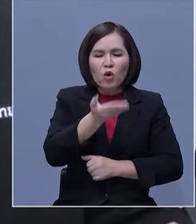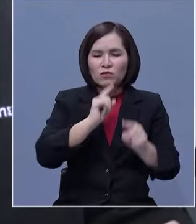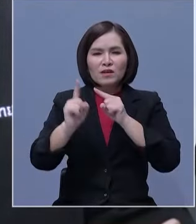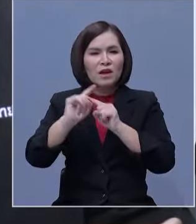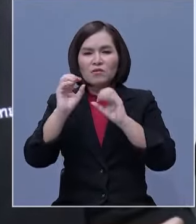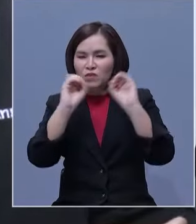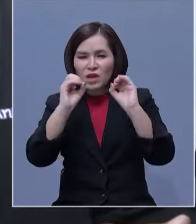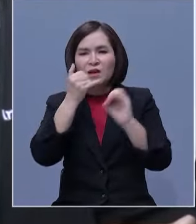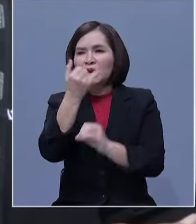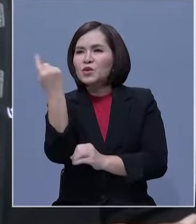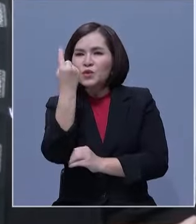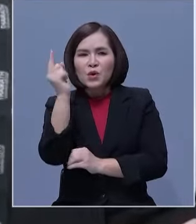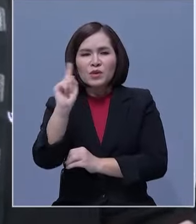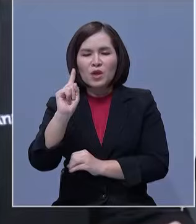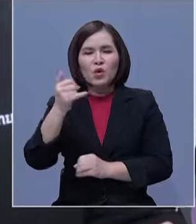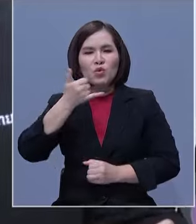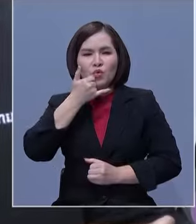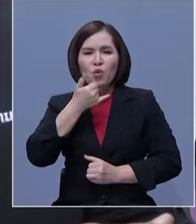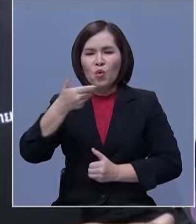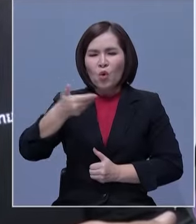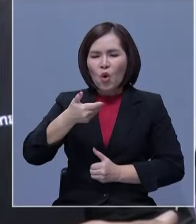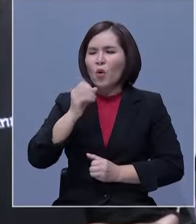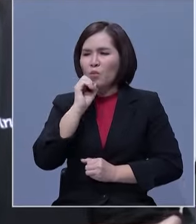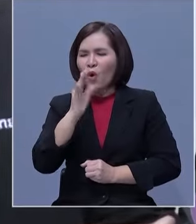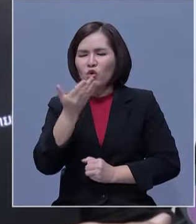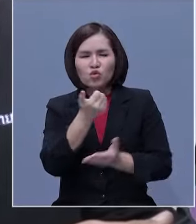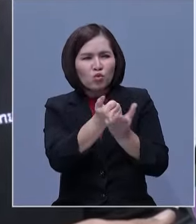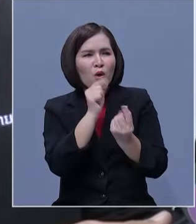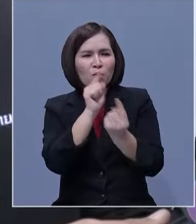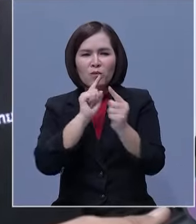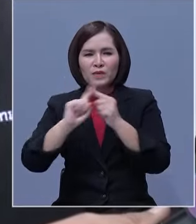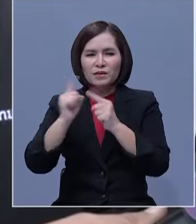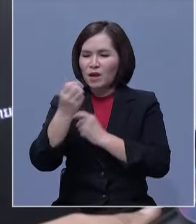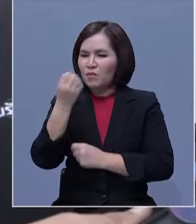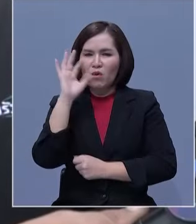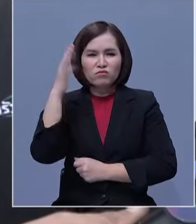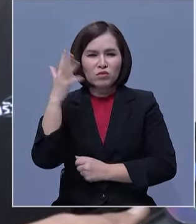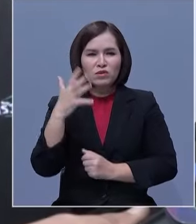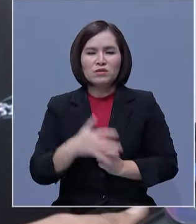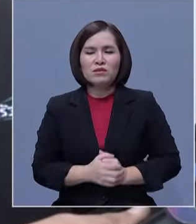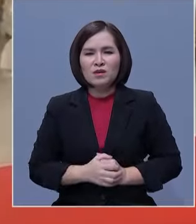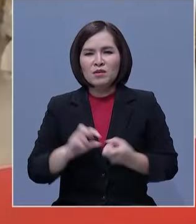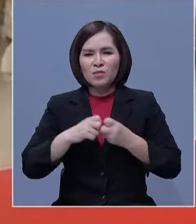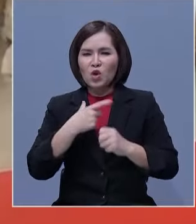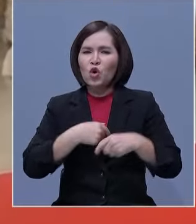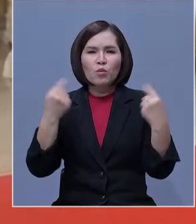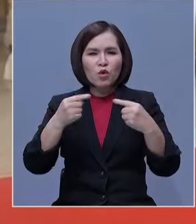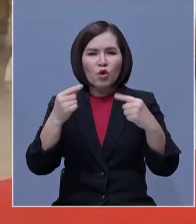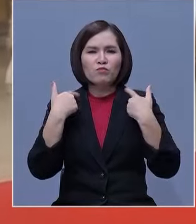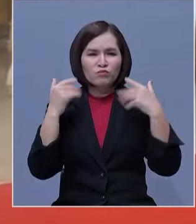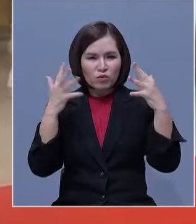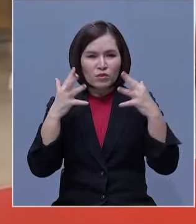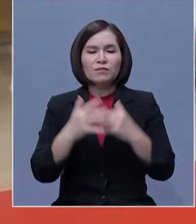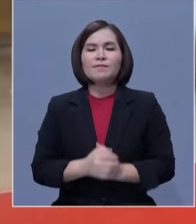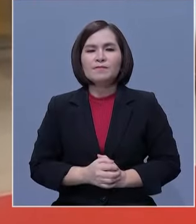เที่ยวที่ไหนก็ไม่เคยที่จะโทรมาแบบว่าบอกว่าให้ไปหาอะไรเงี้ยไม่ได้เป็นคนที่แบบชอบมีเรื่องอะ